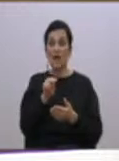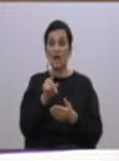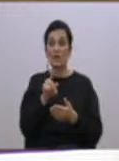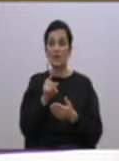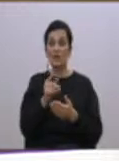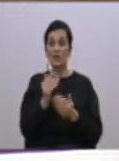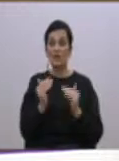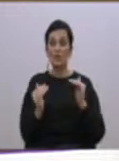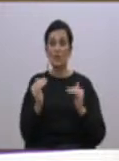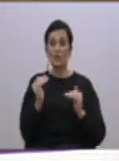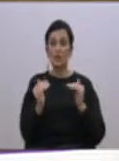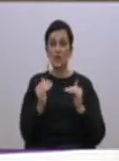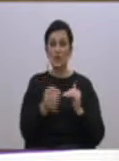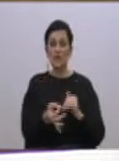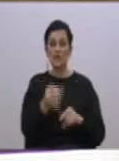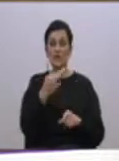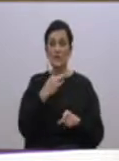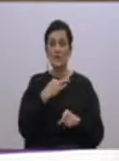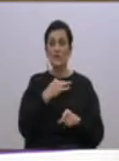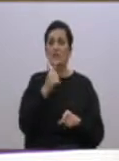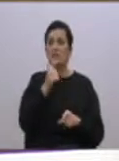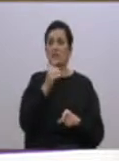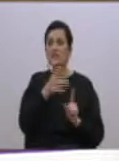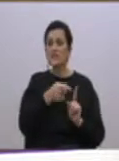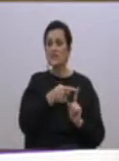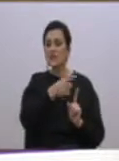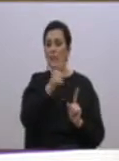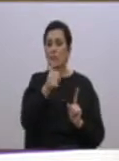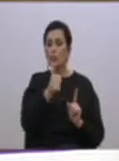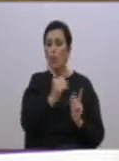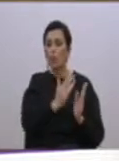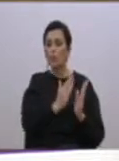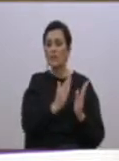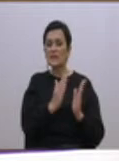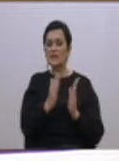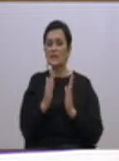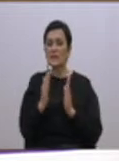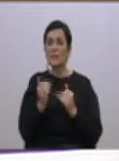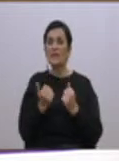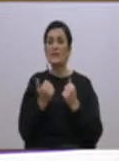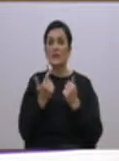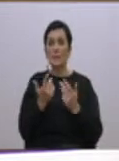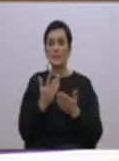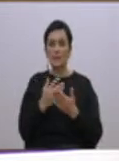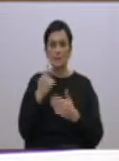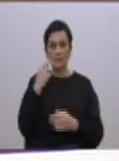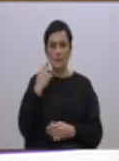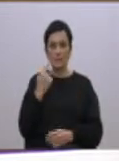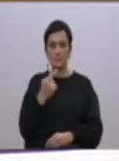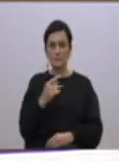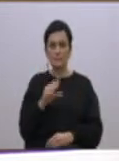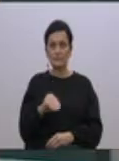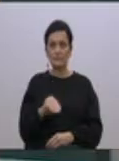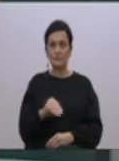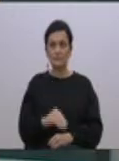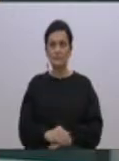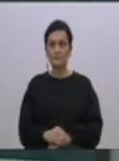შედარებისათვის გვითხრათ წლების განმავლობაში როგორია დინამიკა, ანუ რამდენი არის